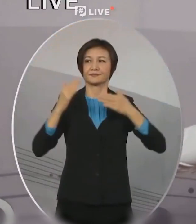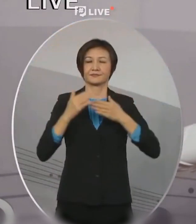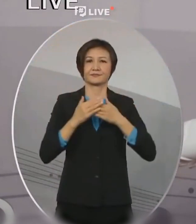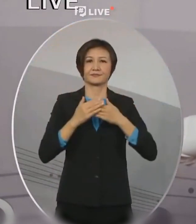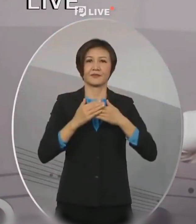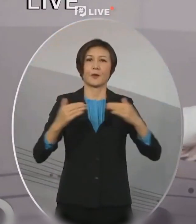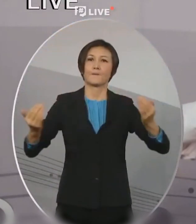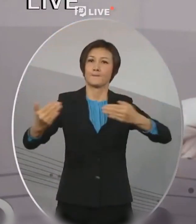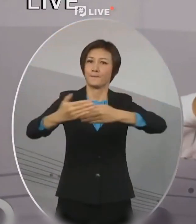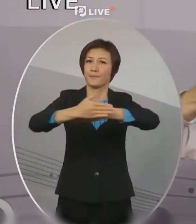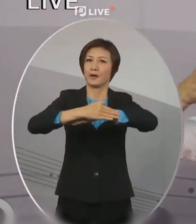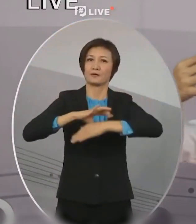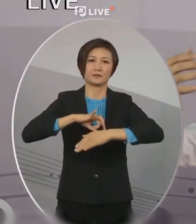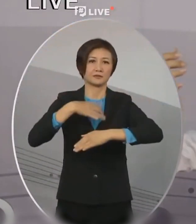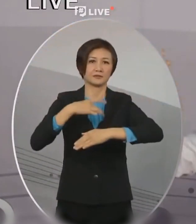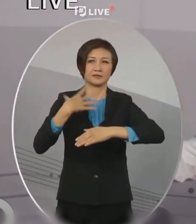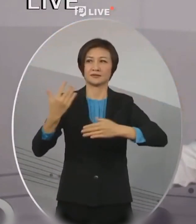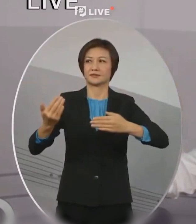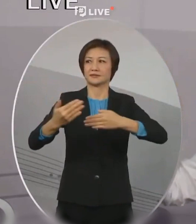拥抱自然，